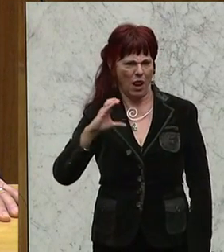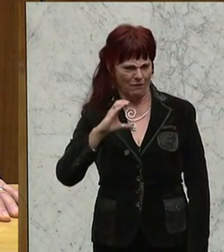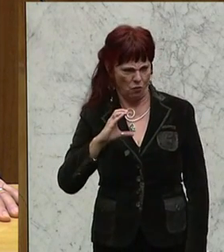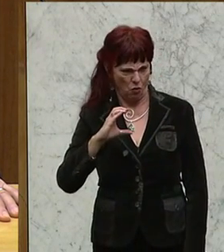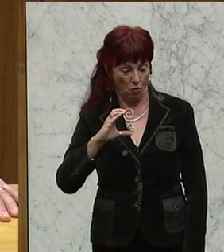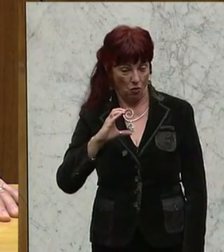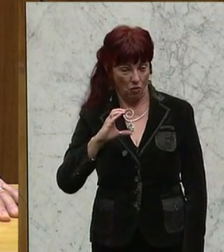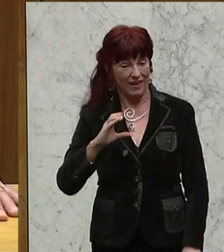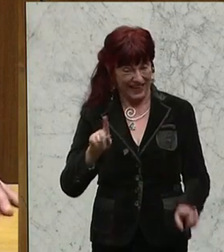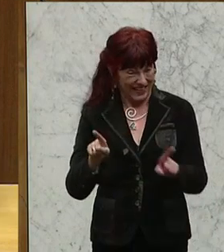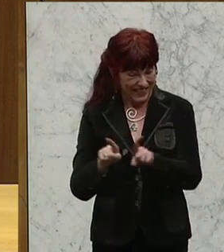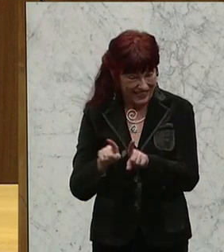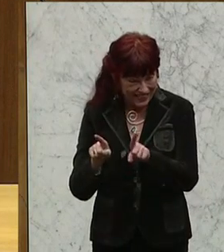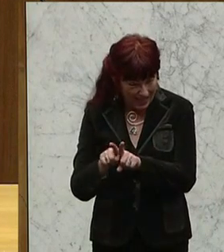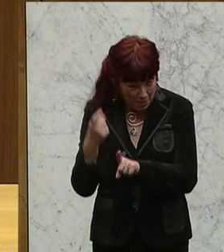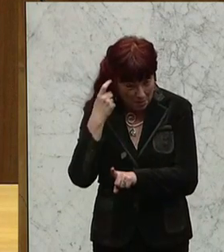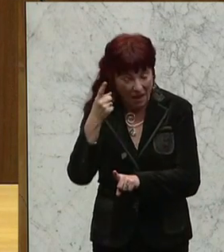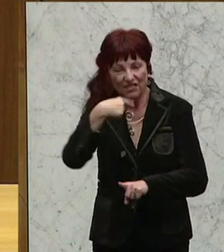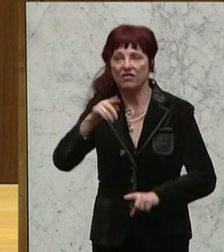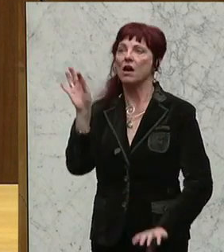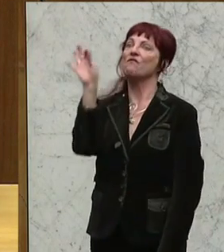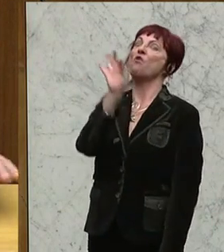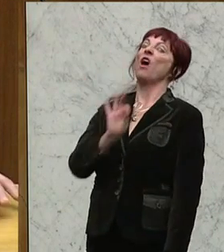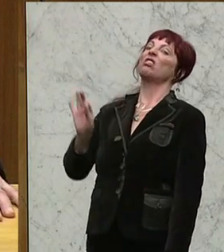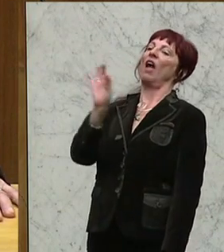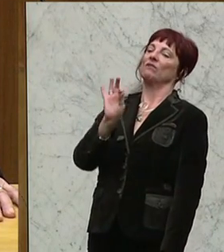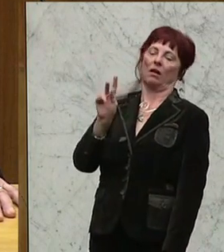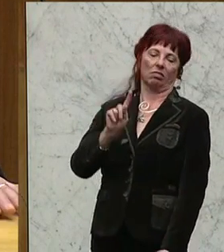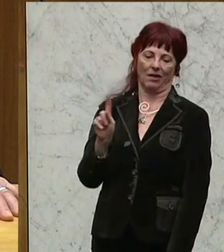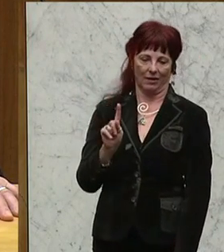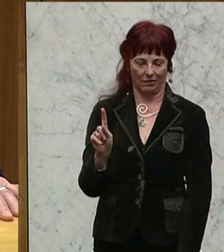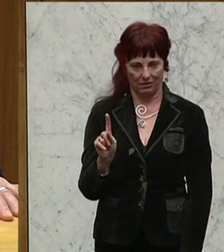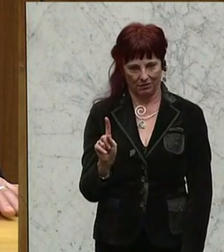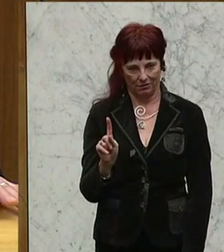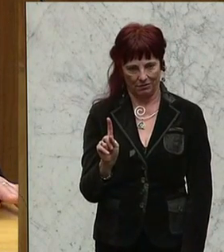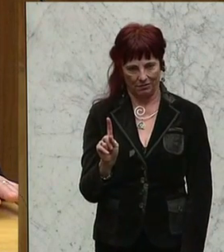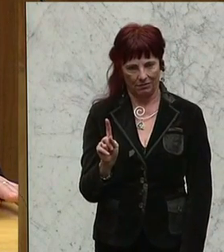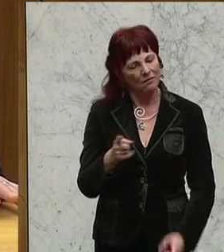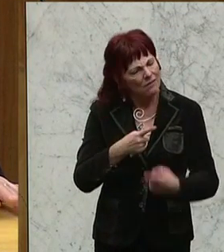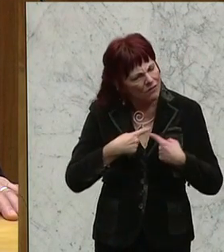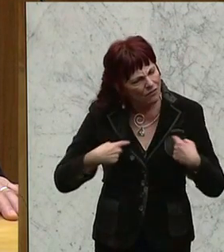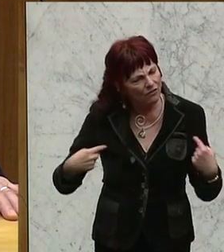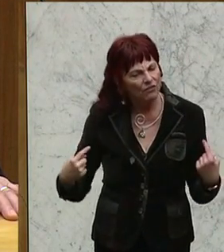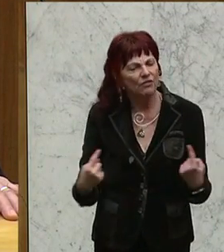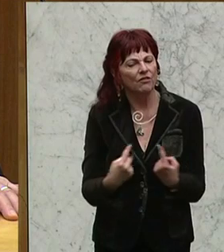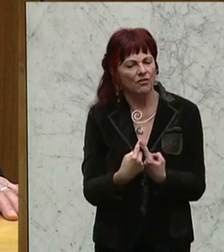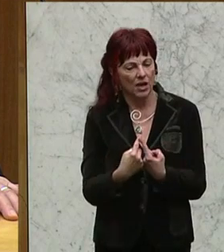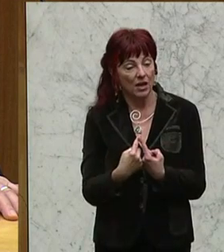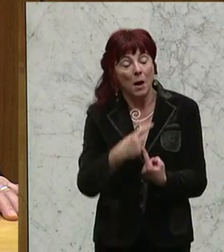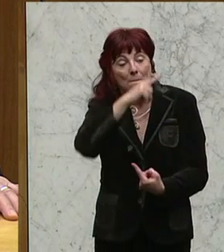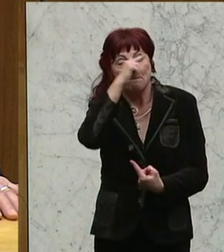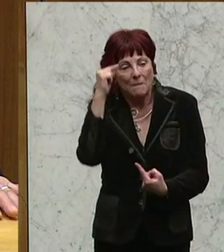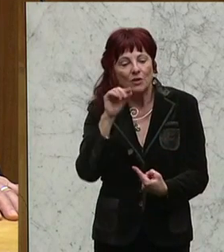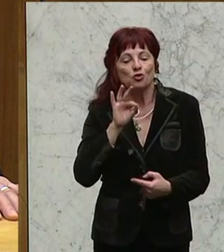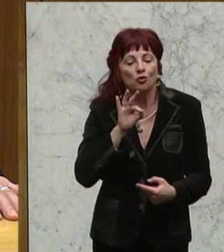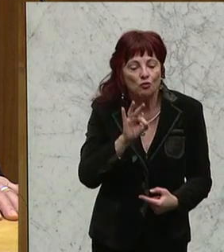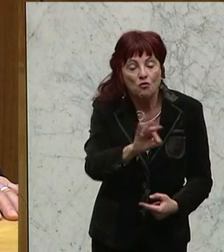natürlich keine Vortrefflichkeit in Anspruch sondern wir tun das Werk von Menschen für